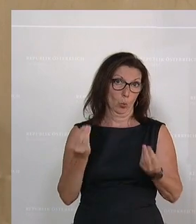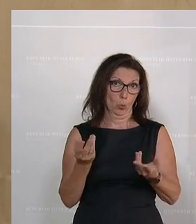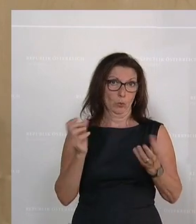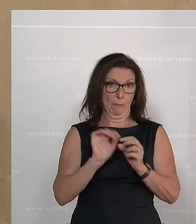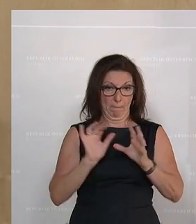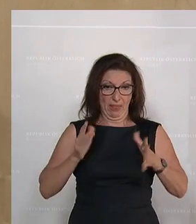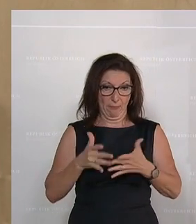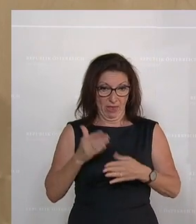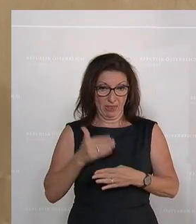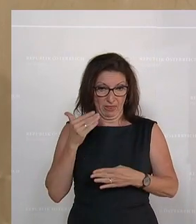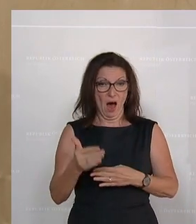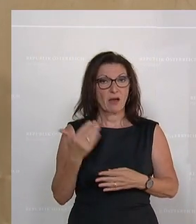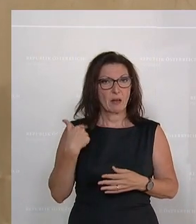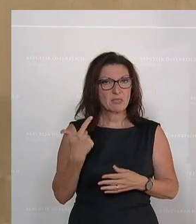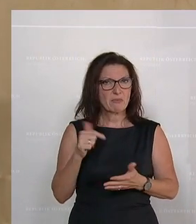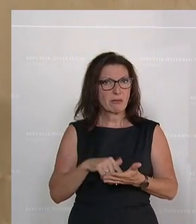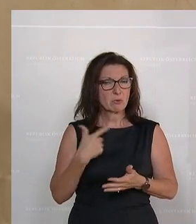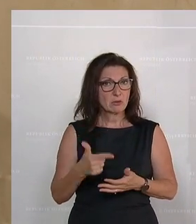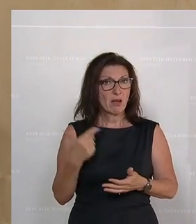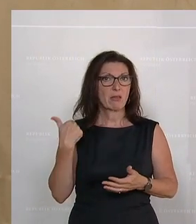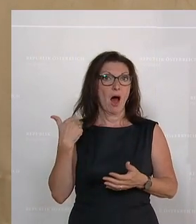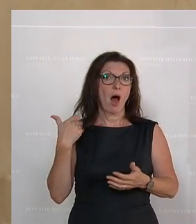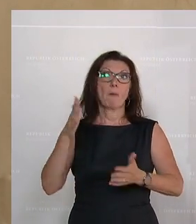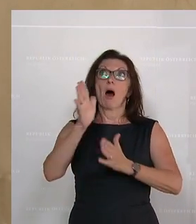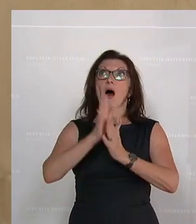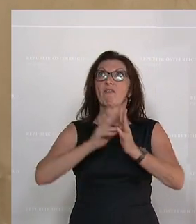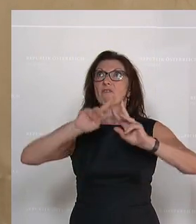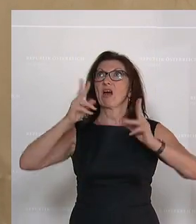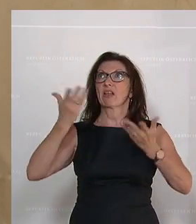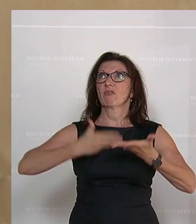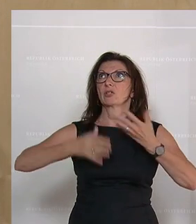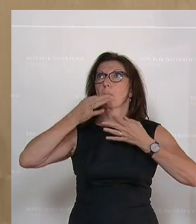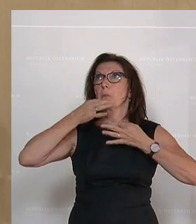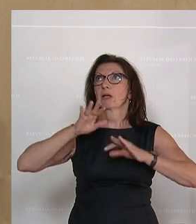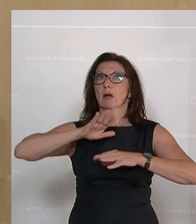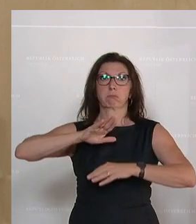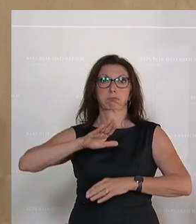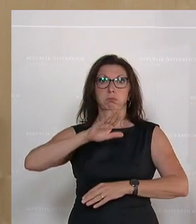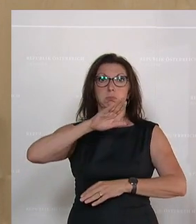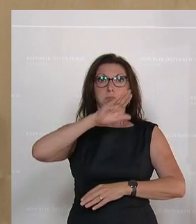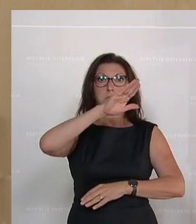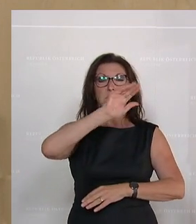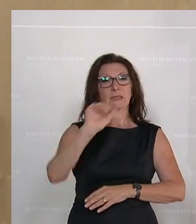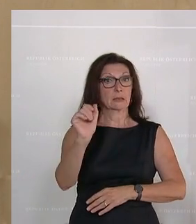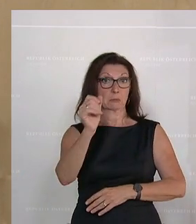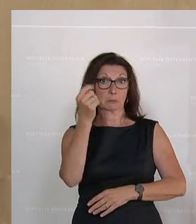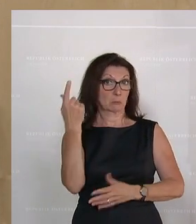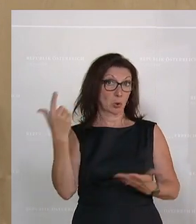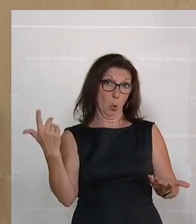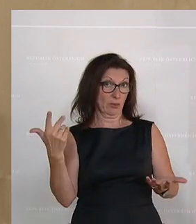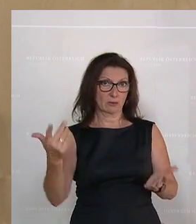im jahr 2020 als die weltwirtschaft sich wieder zu erholen begann gab es insbesondere eine starke nachfrage nach